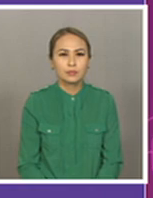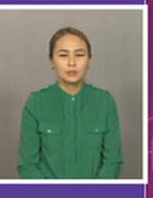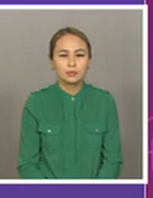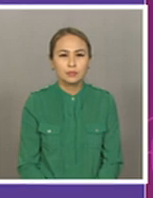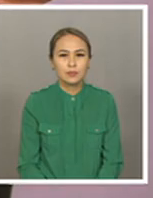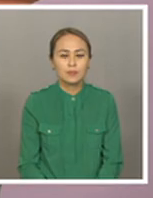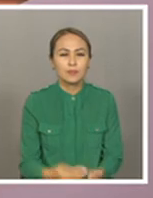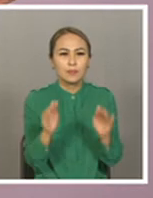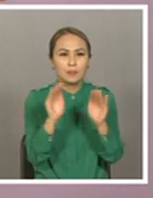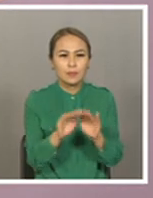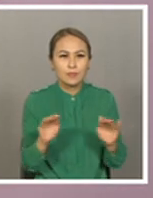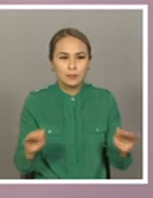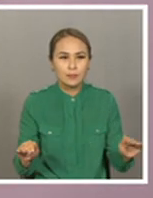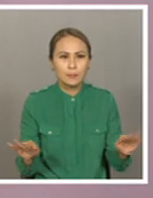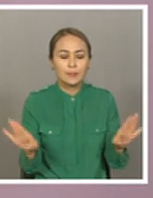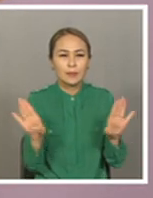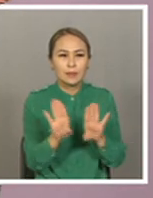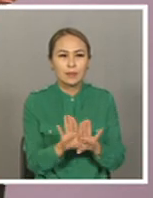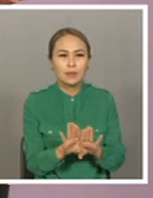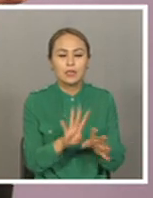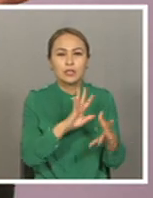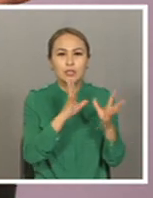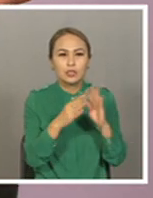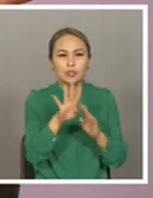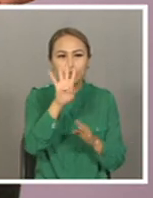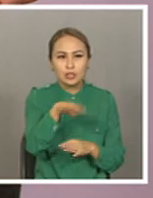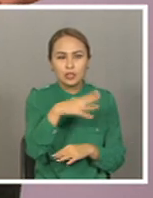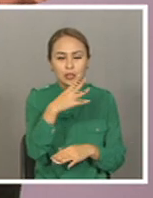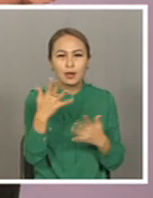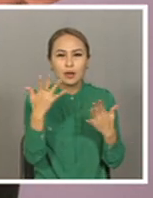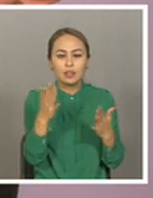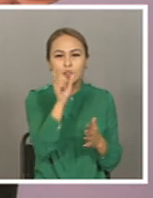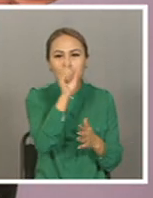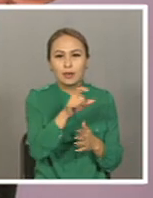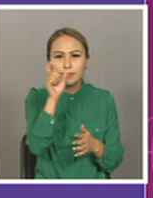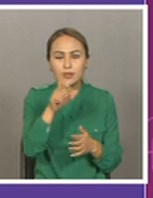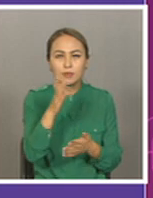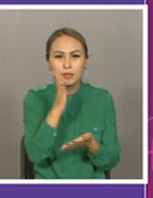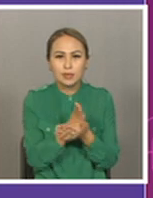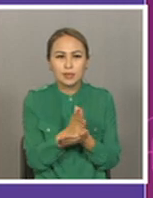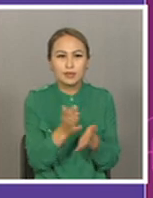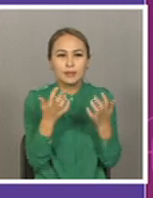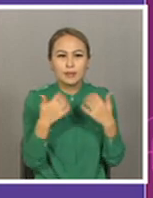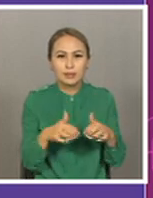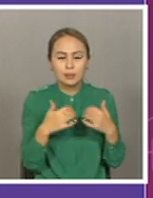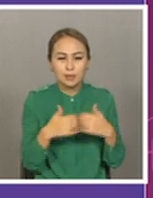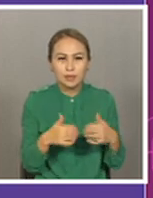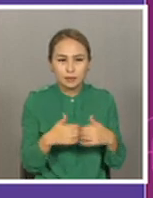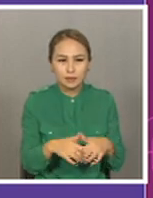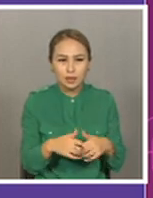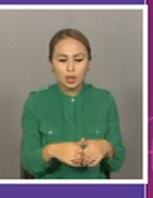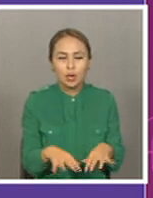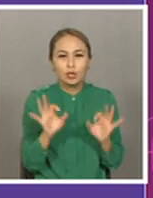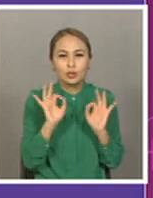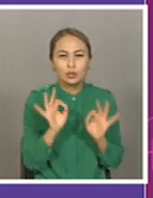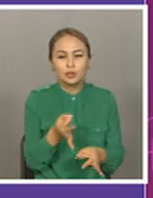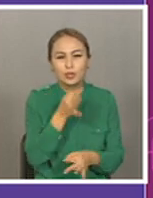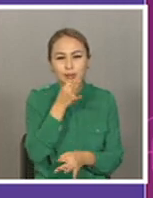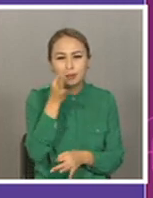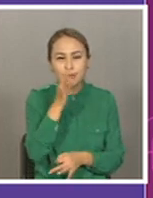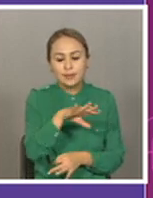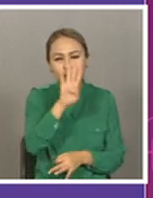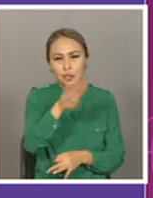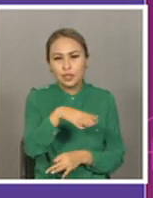Балалар, алдымен шаршыда қанша қатар бар екен санап алайық. Дұрыс айтасыңдар,